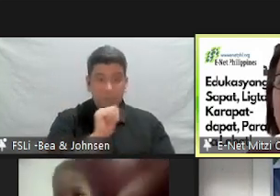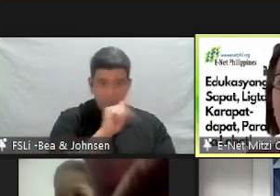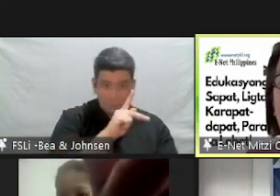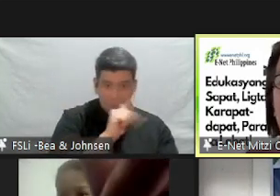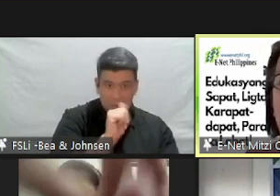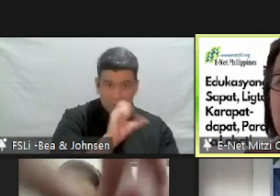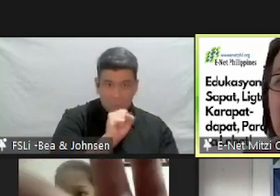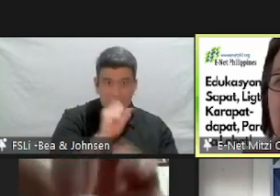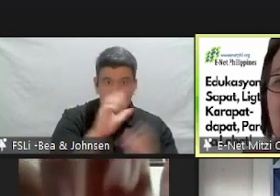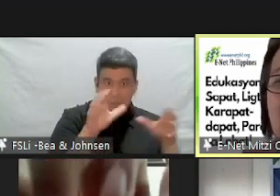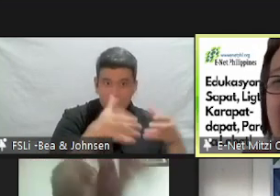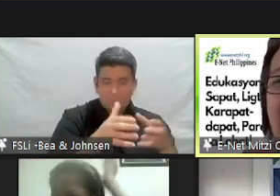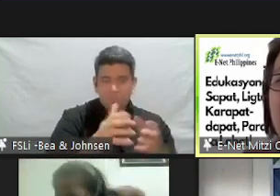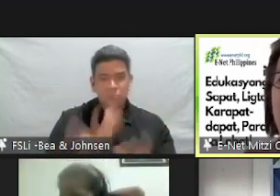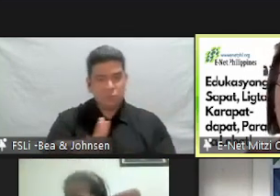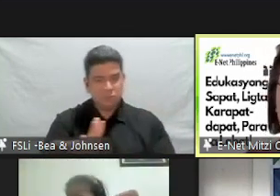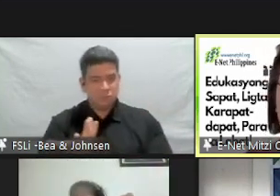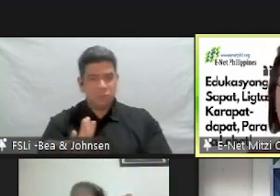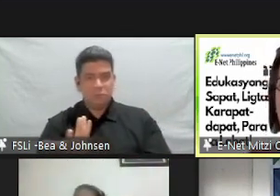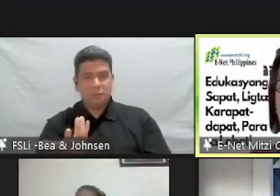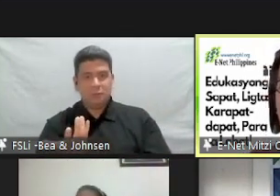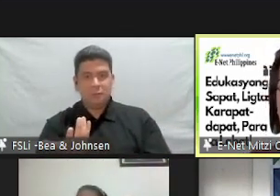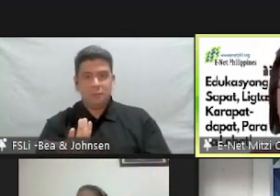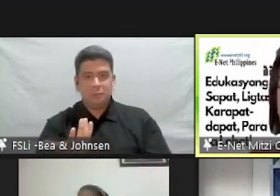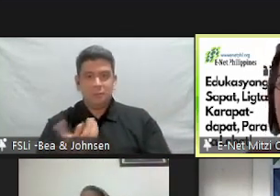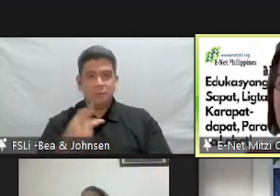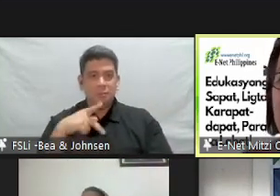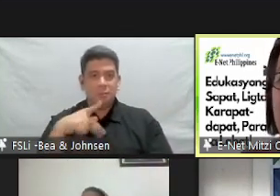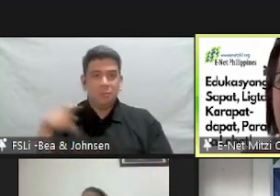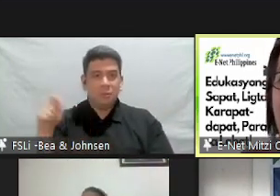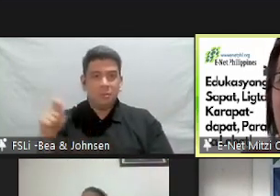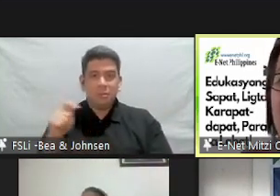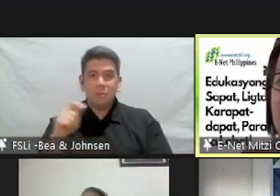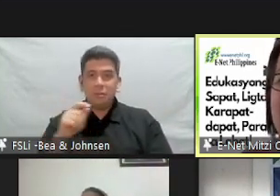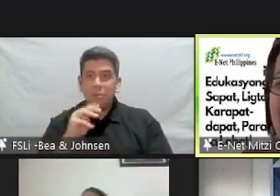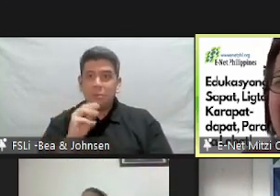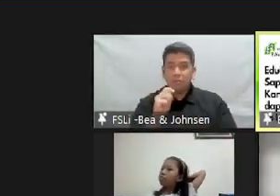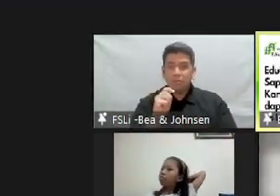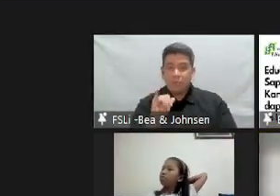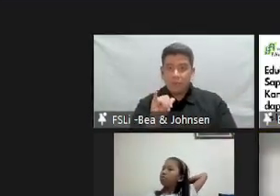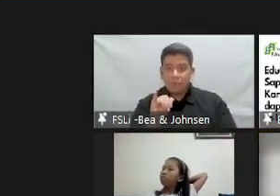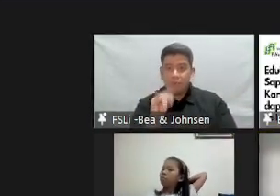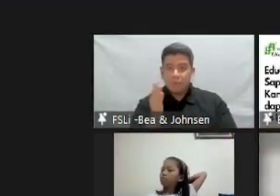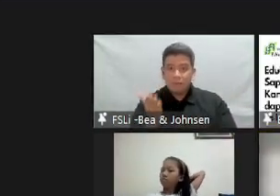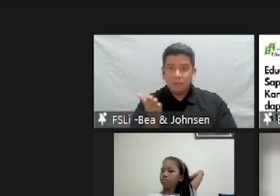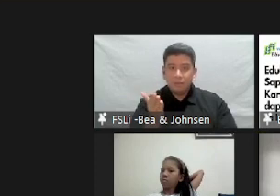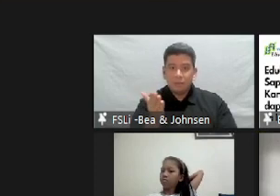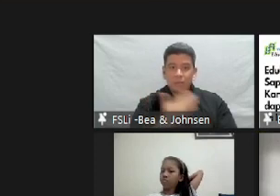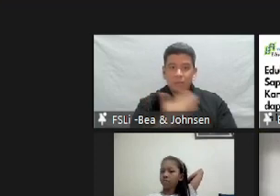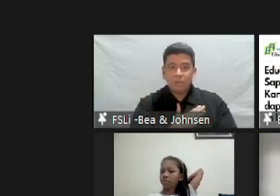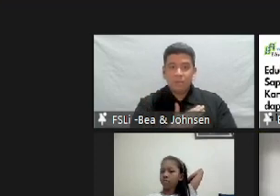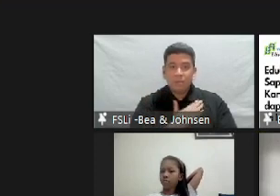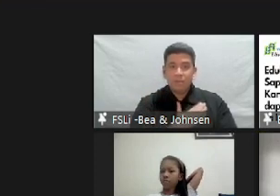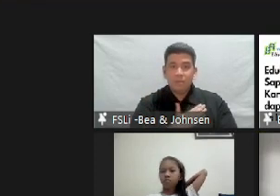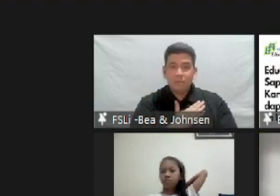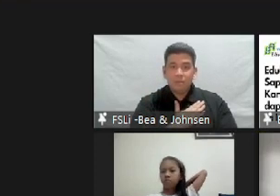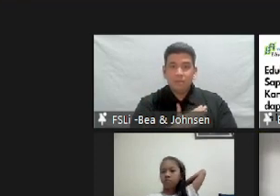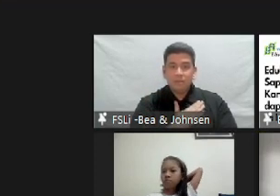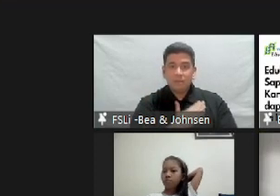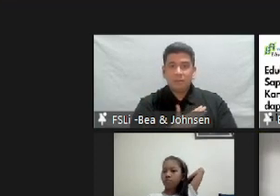kaming kalimutan bigyan din ng iyong PowerPoint at napakagandang ibahagi rin yan. Nasa akin na po, okay na po. Natin.